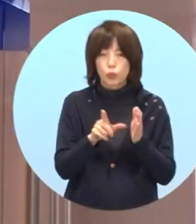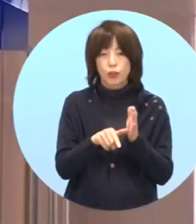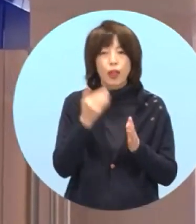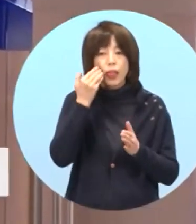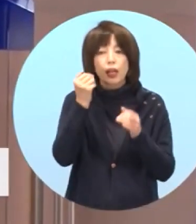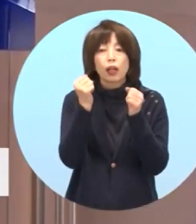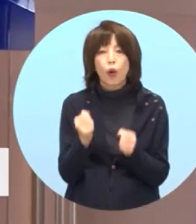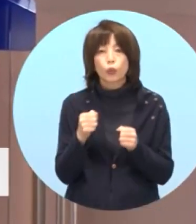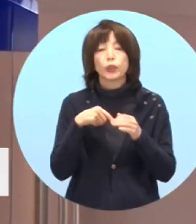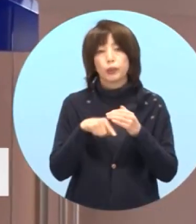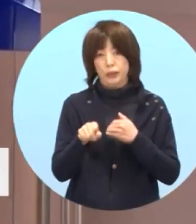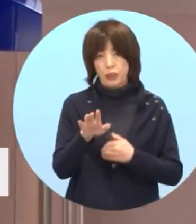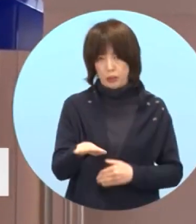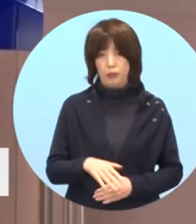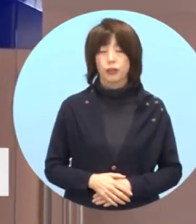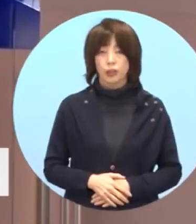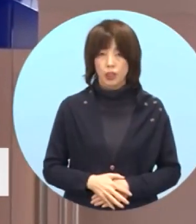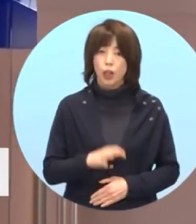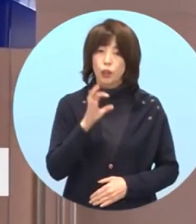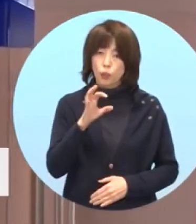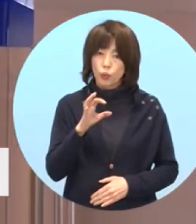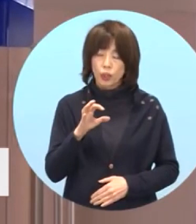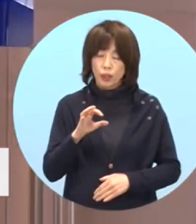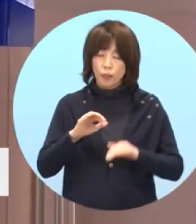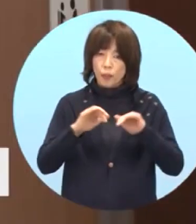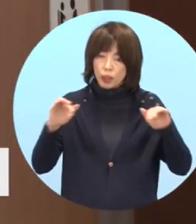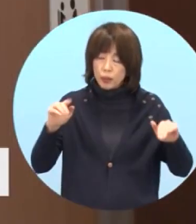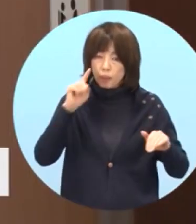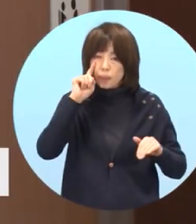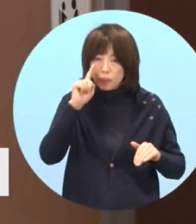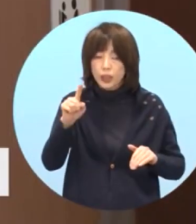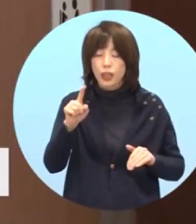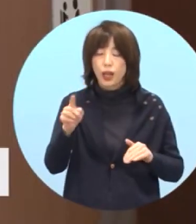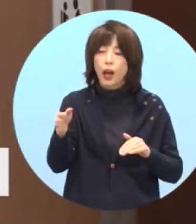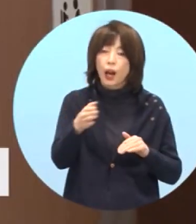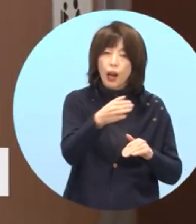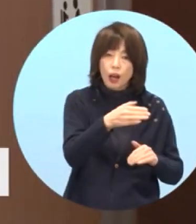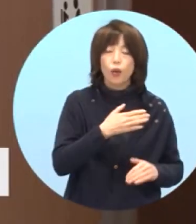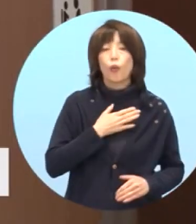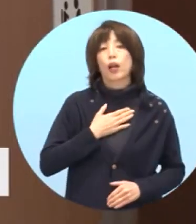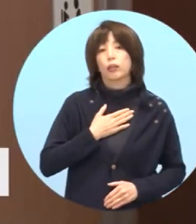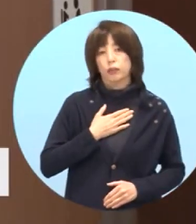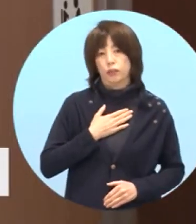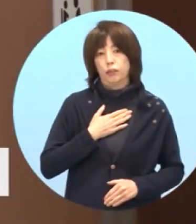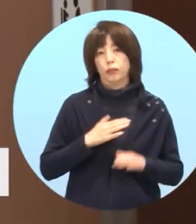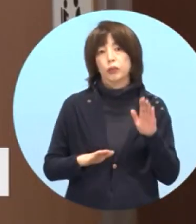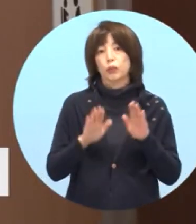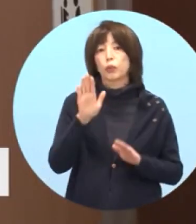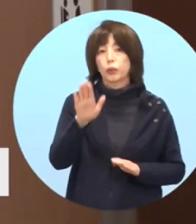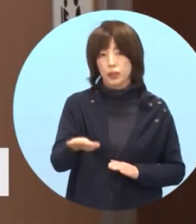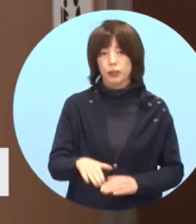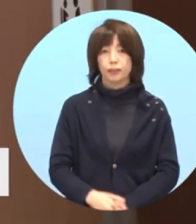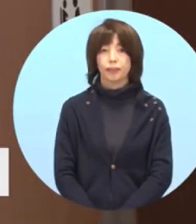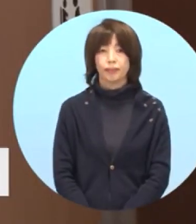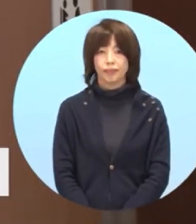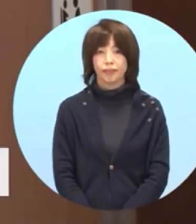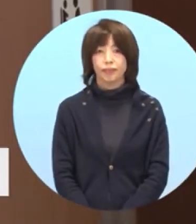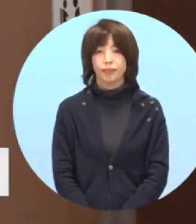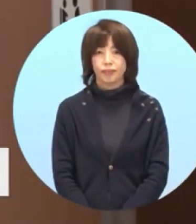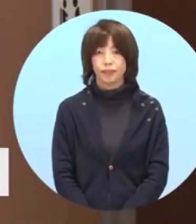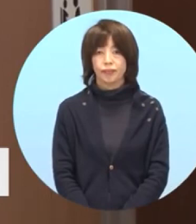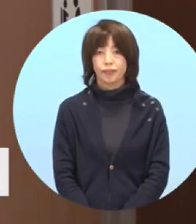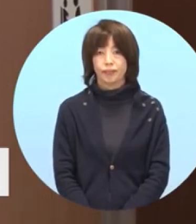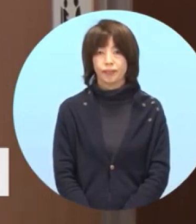になります。トイレの空間に入るとすぐに空き状況が分かる仕組みになっています。